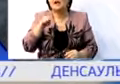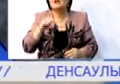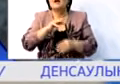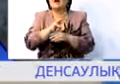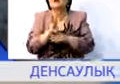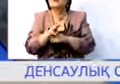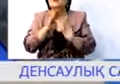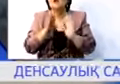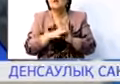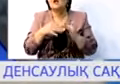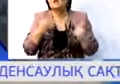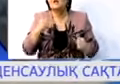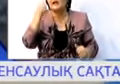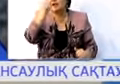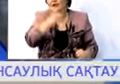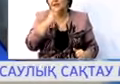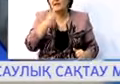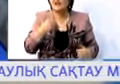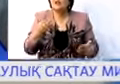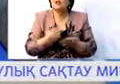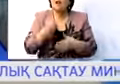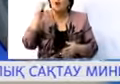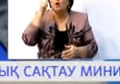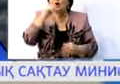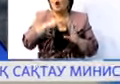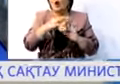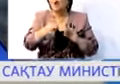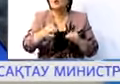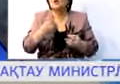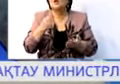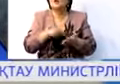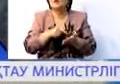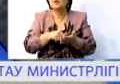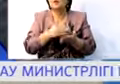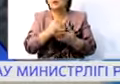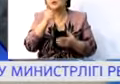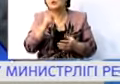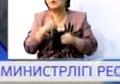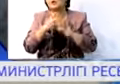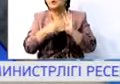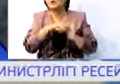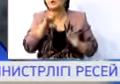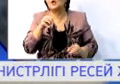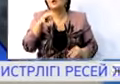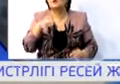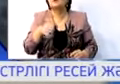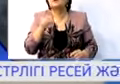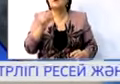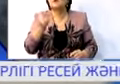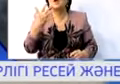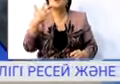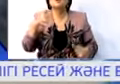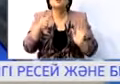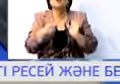компоненті аясында биылғы жылы жарияланған конкурсқа ауданнан жоба құны 118 миллион 400 мың теңге құрайтын